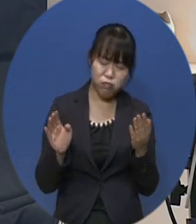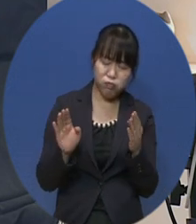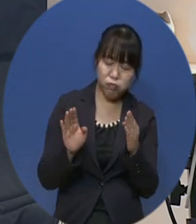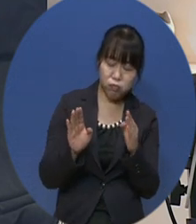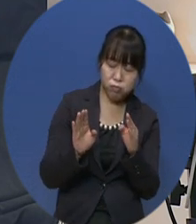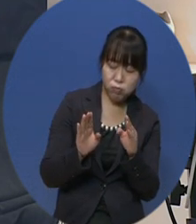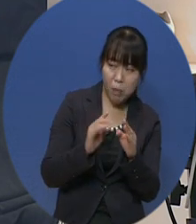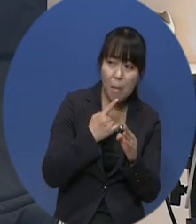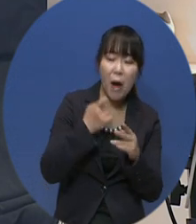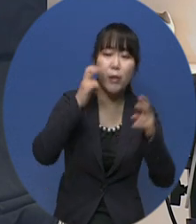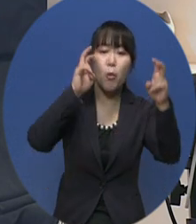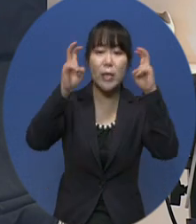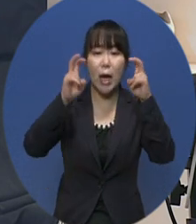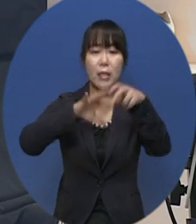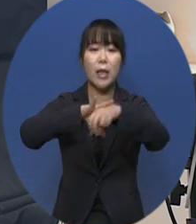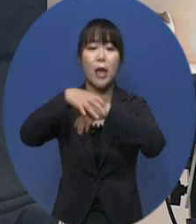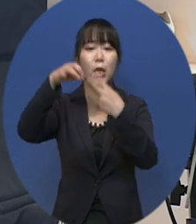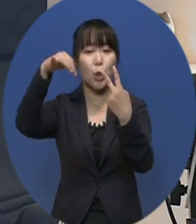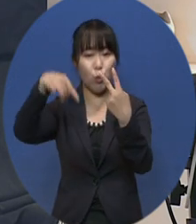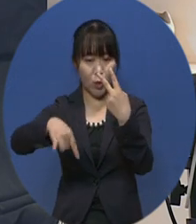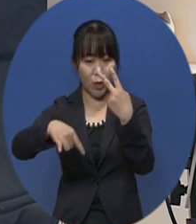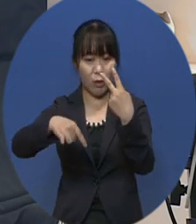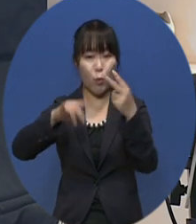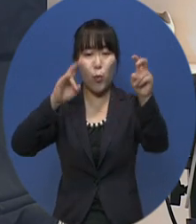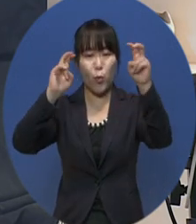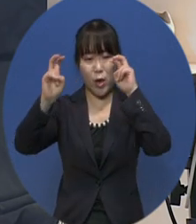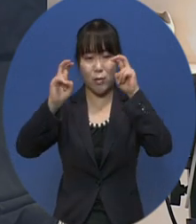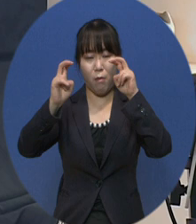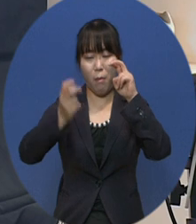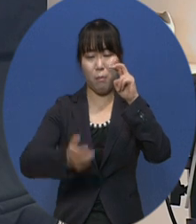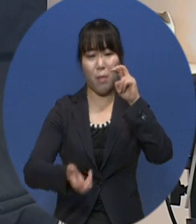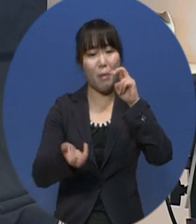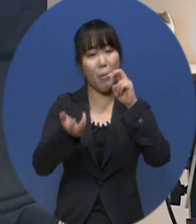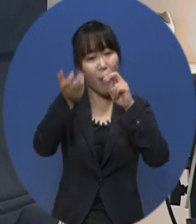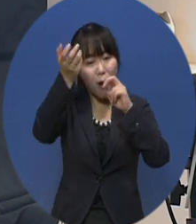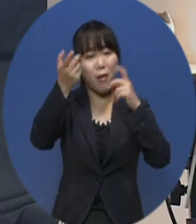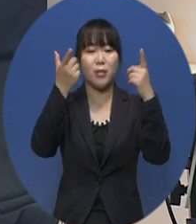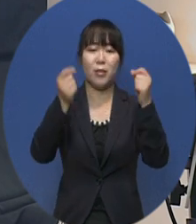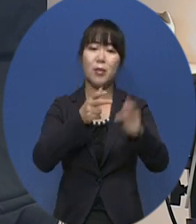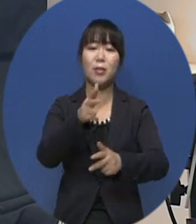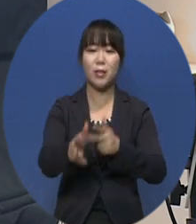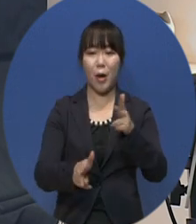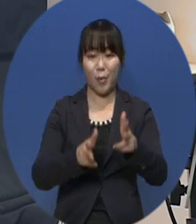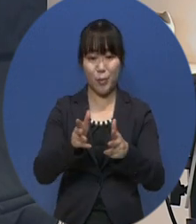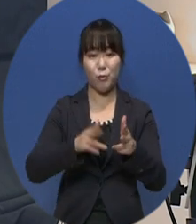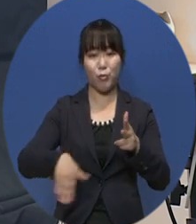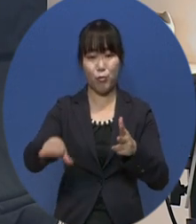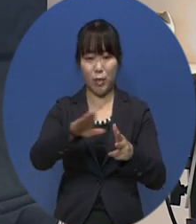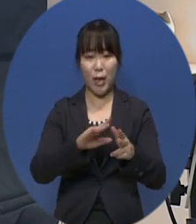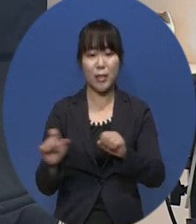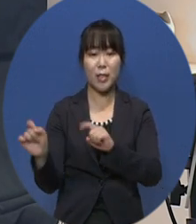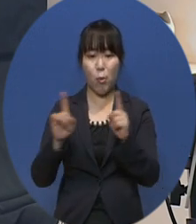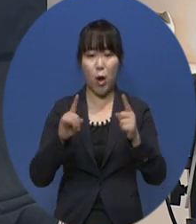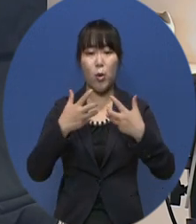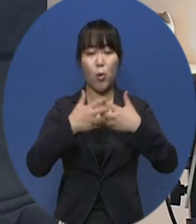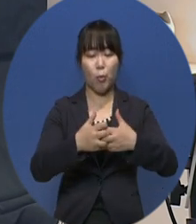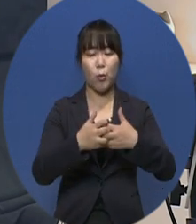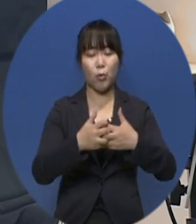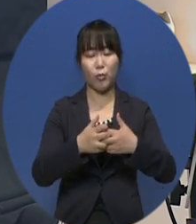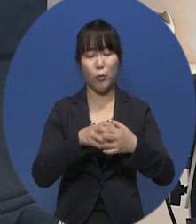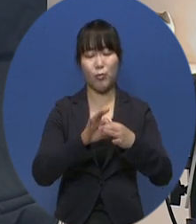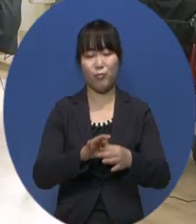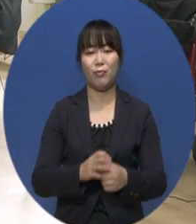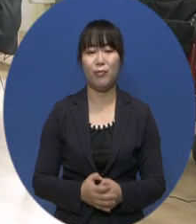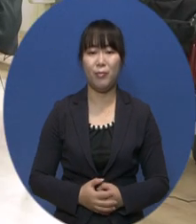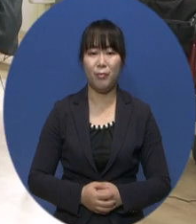네. 전 세계 2위의 회사로 이제 아. 탈바꿈하게 하는 그런 사업들을 저희가 재활 로봇과 관련해서는 하고 있습니다. 네.